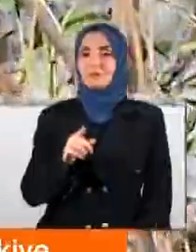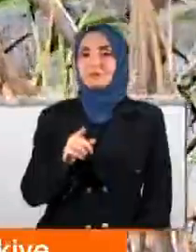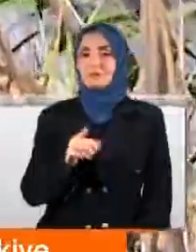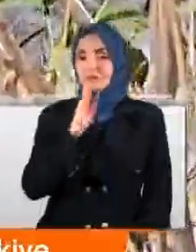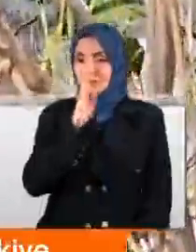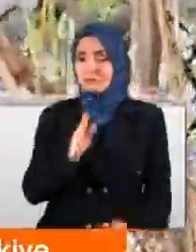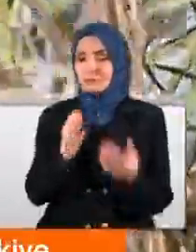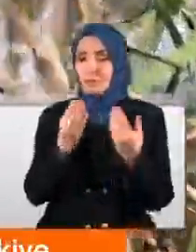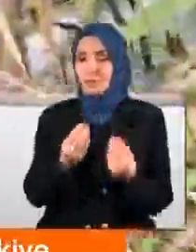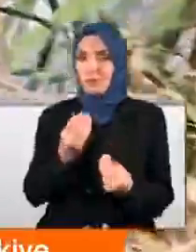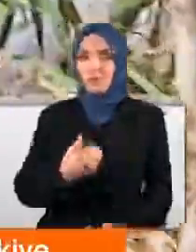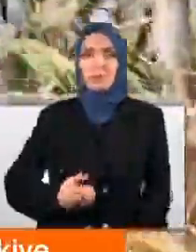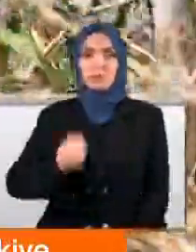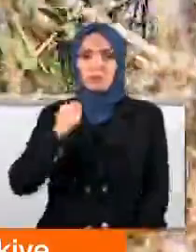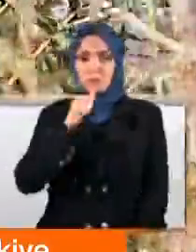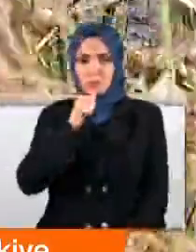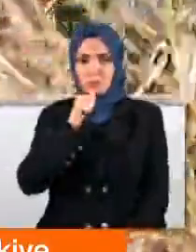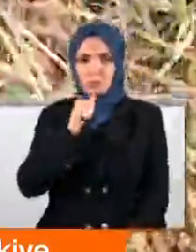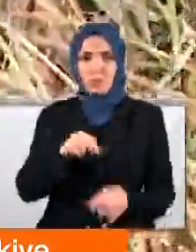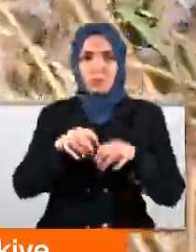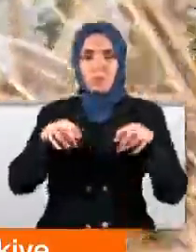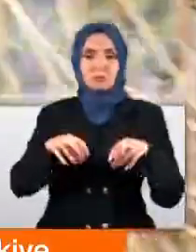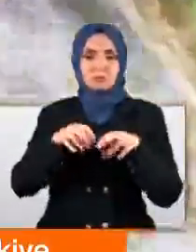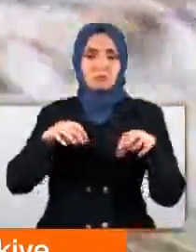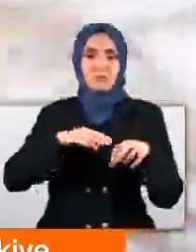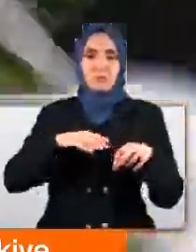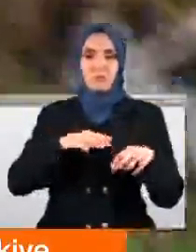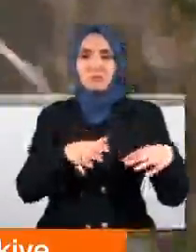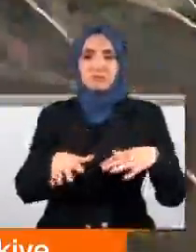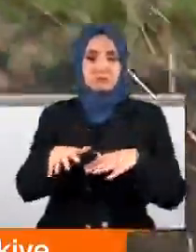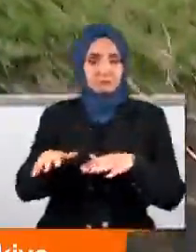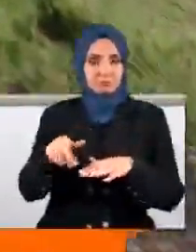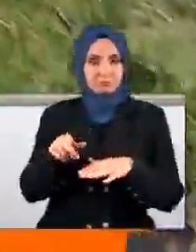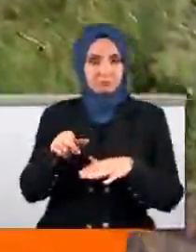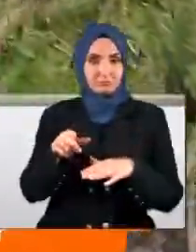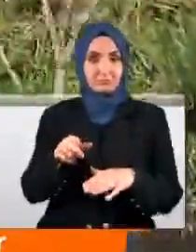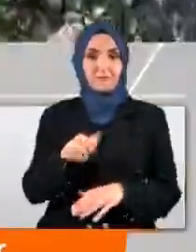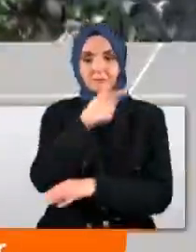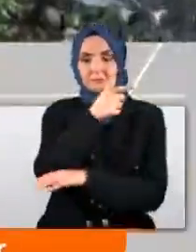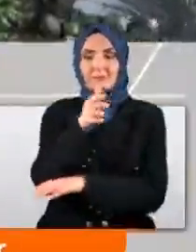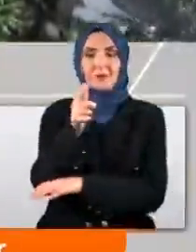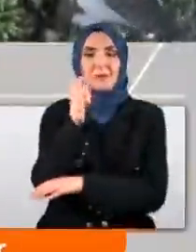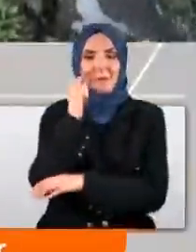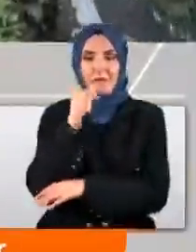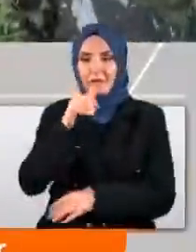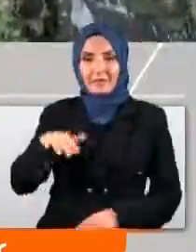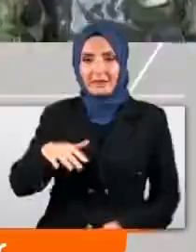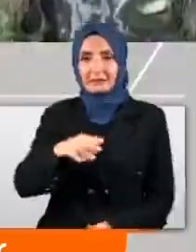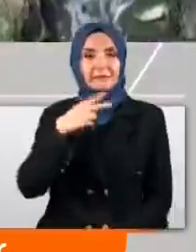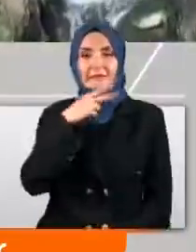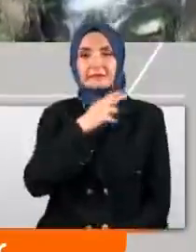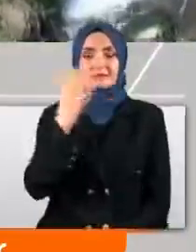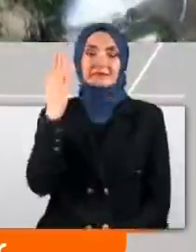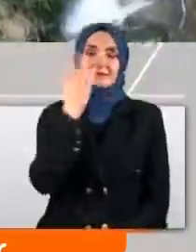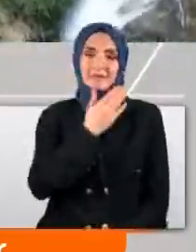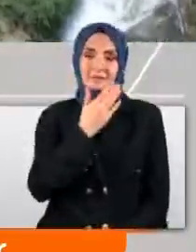su şu anda köpürüyor. Yetmiyor. Kameramızı şöyle çevirdiğimizde derenin simsiyah rengi aslında anlatmak